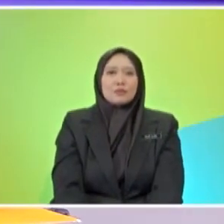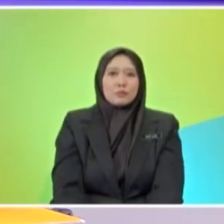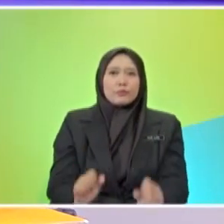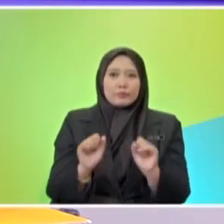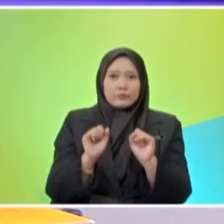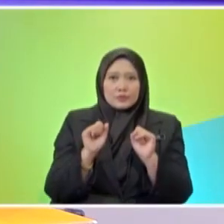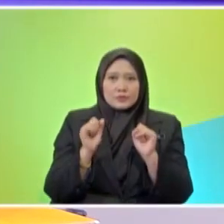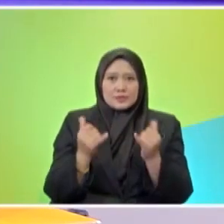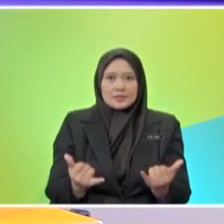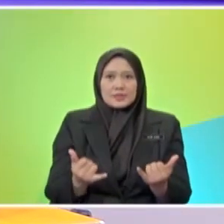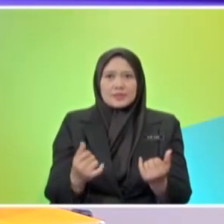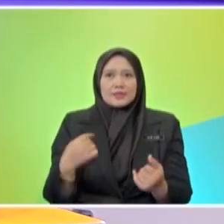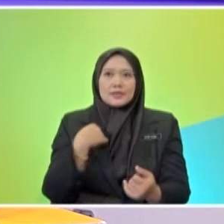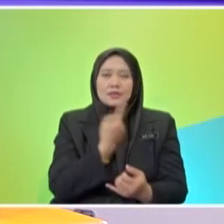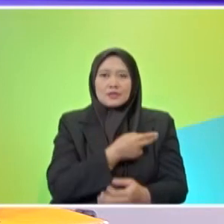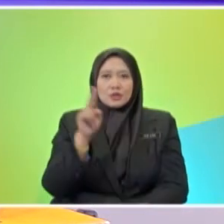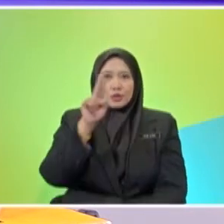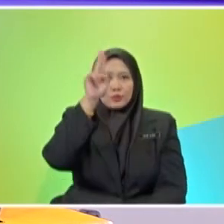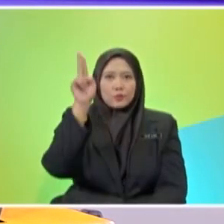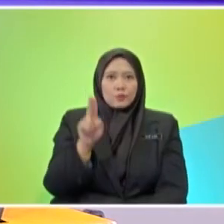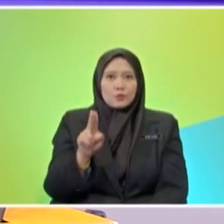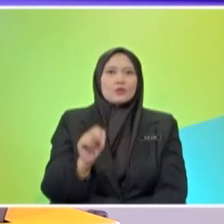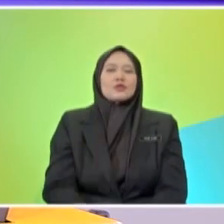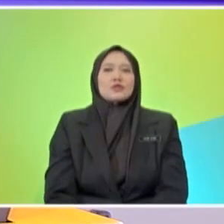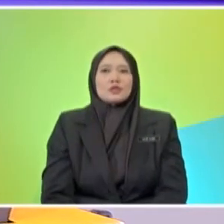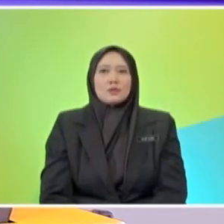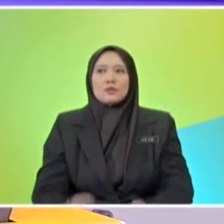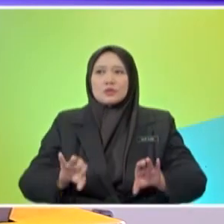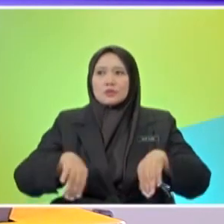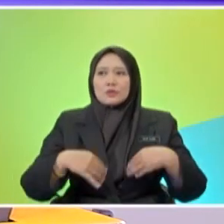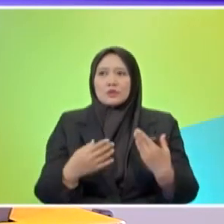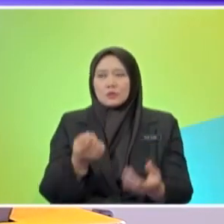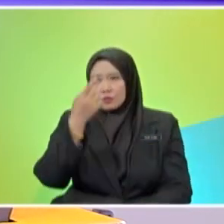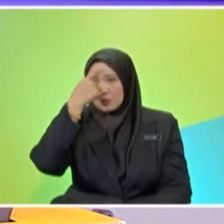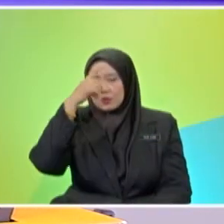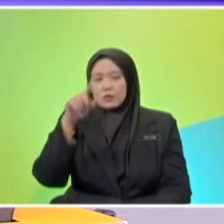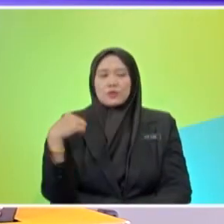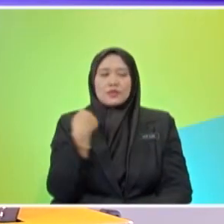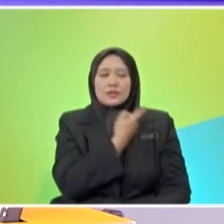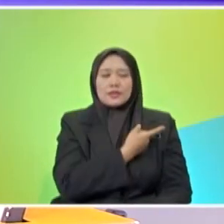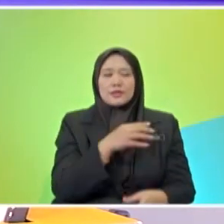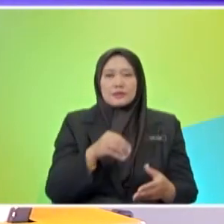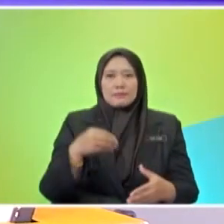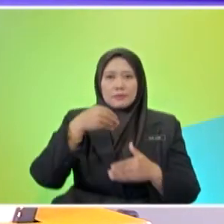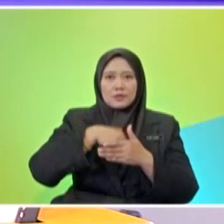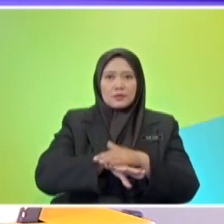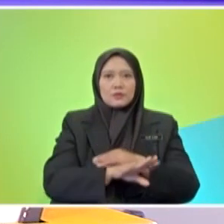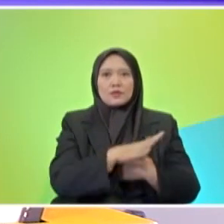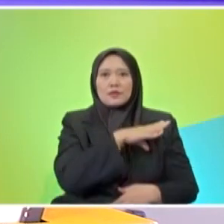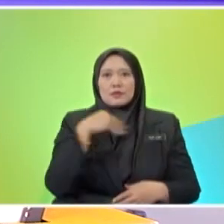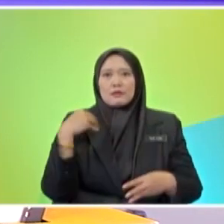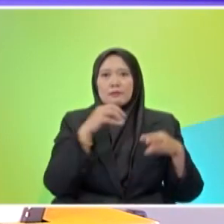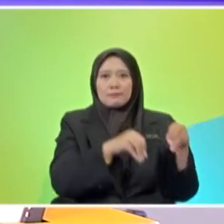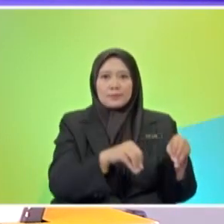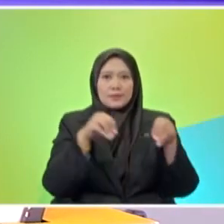untuk kita masukkan, kita pindahkan pengatur caraan tersebut ke dalam papan mikro pengawal.